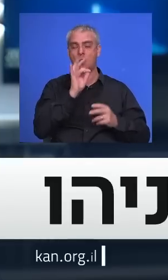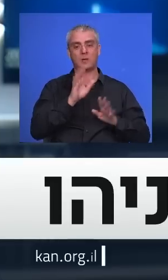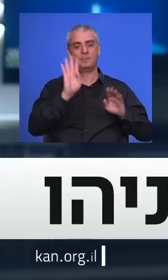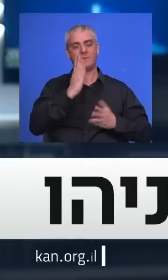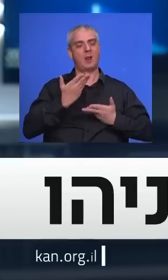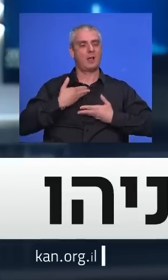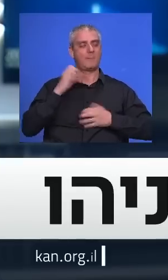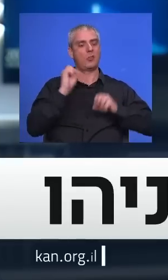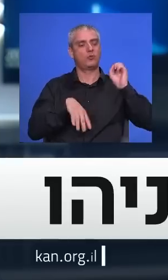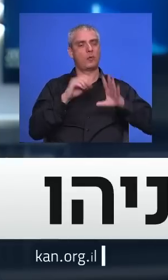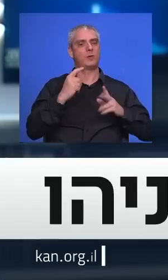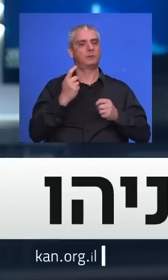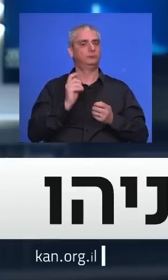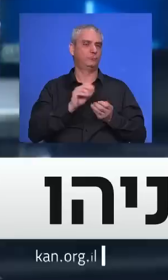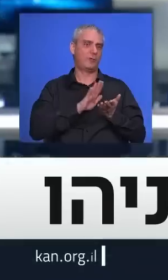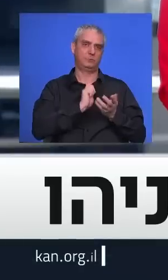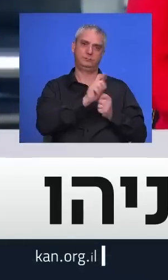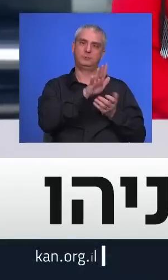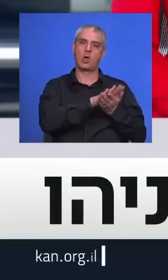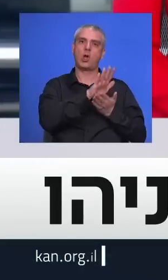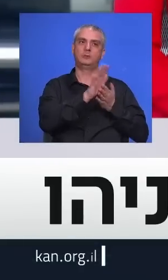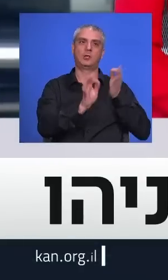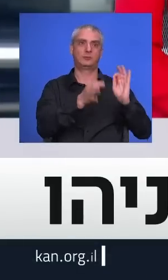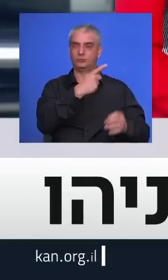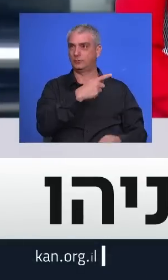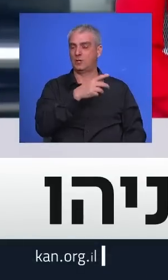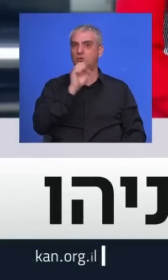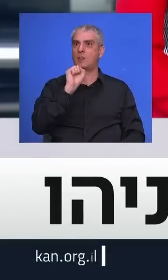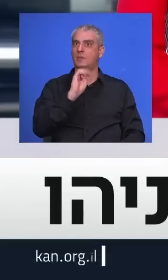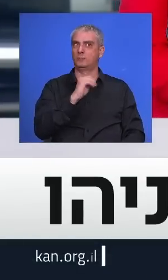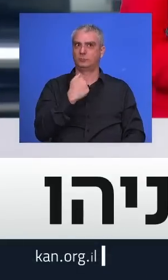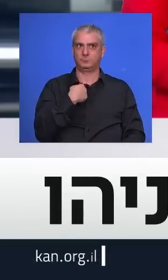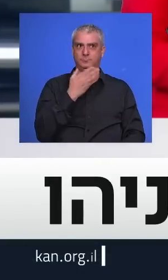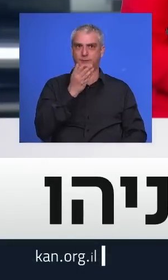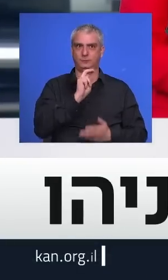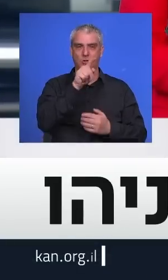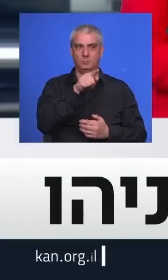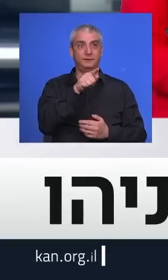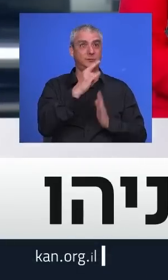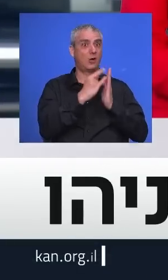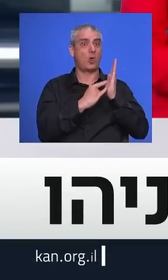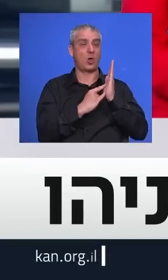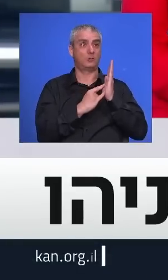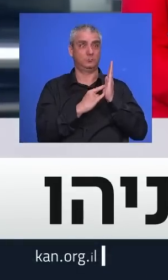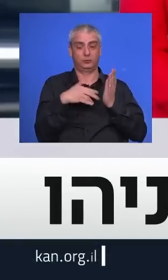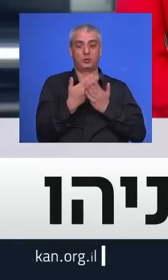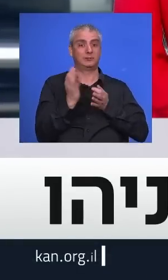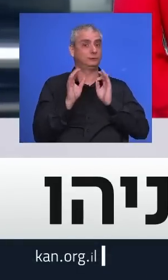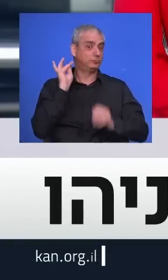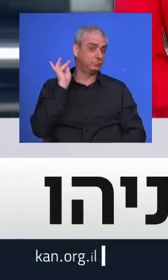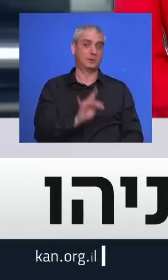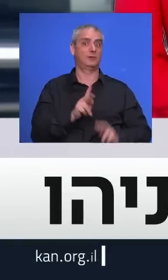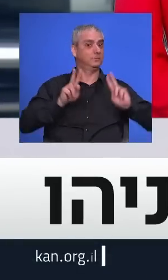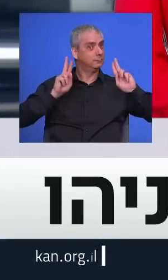לקבל תרומות למימון ההוצאות המשפטיות שלו. סולימאן מסעוד, אנחנו אליך בעניין הזה, וזה חוק שהיועמ"שית מתנגדת לו